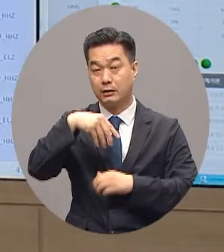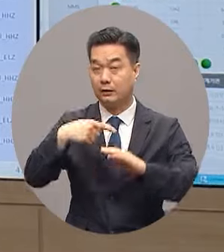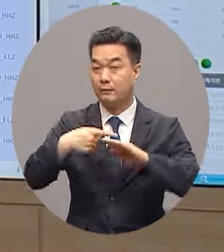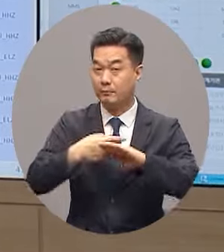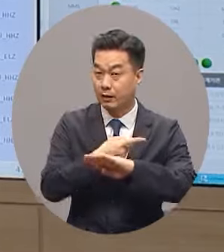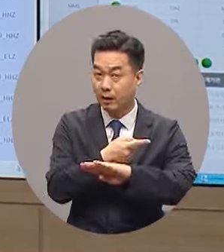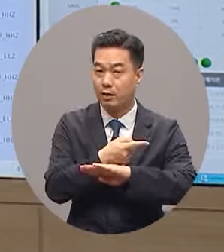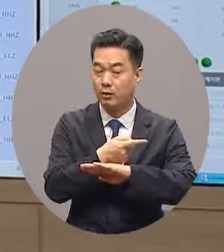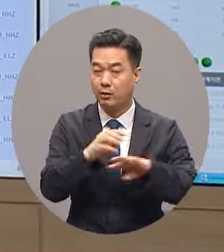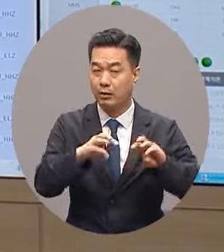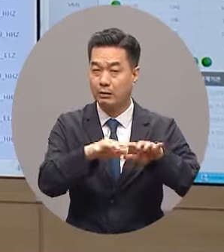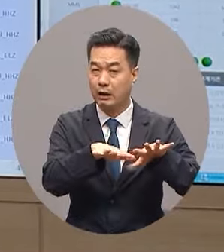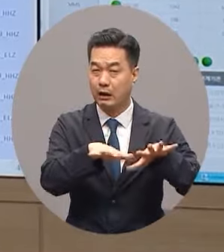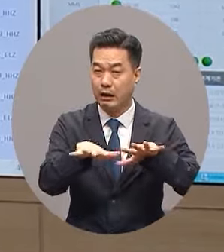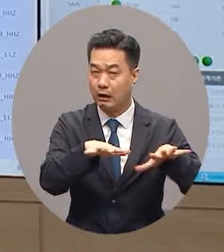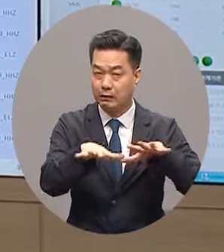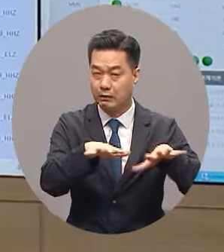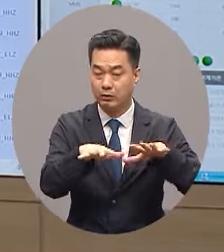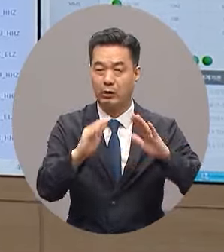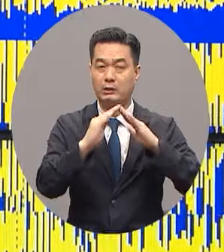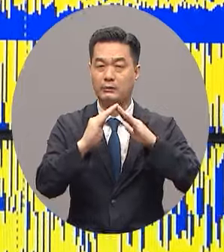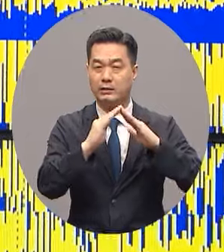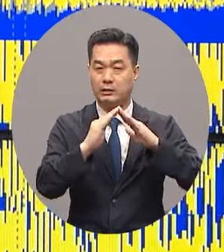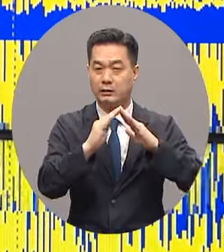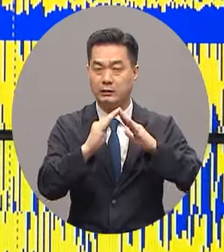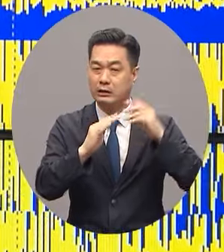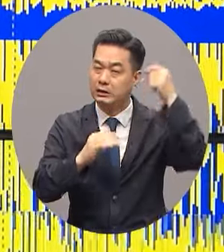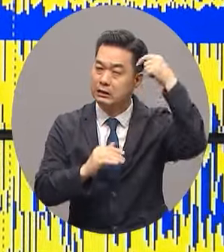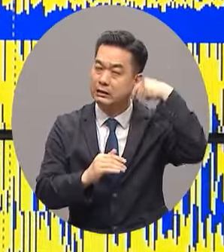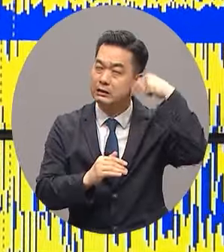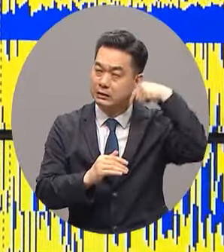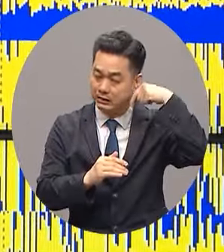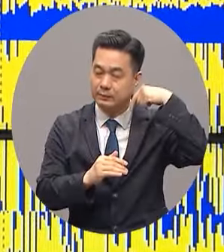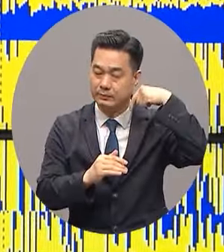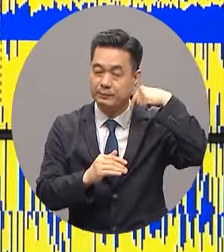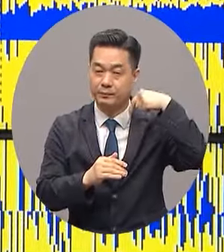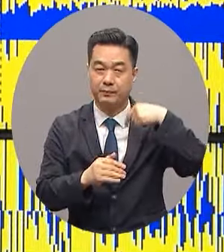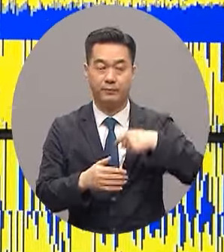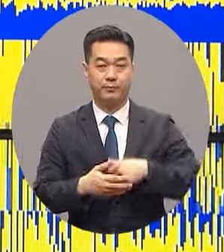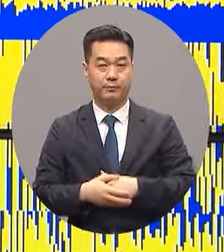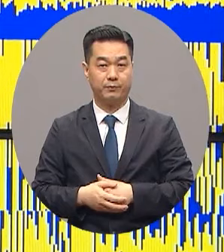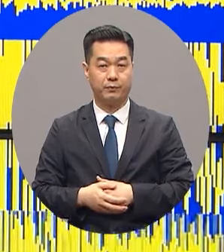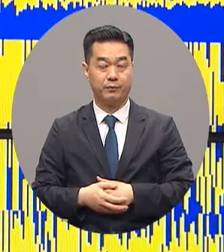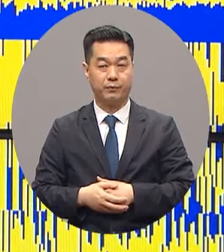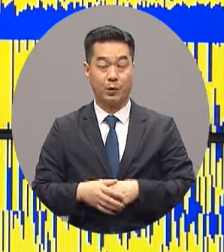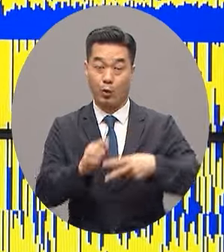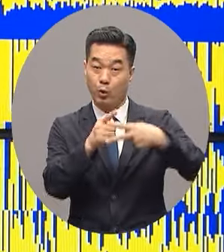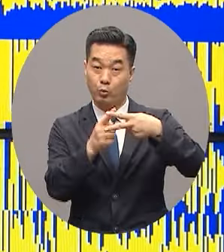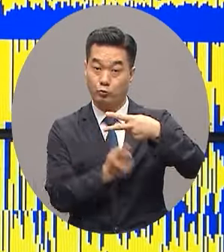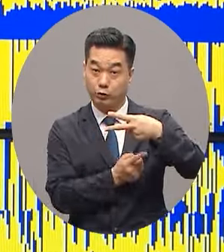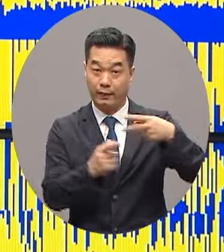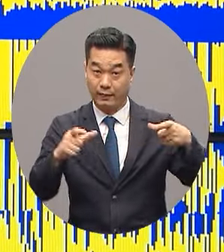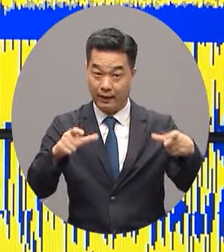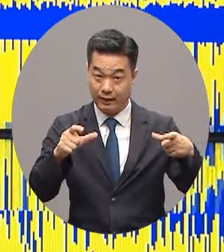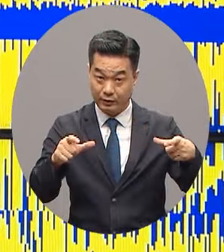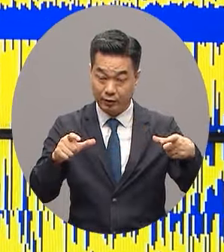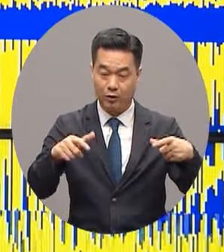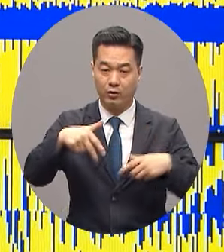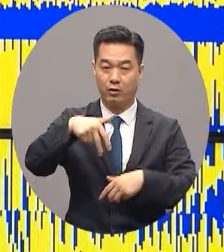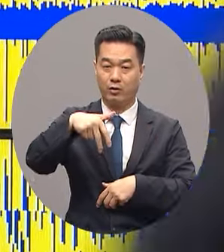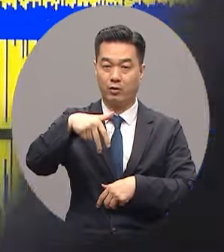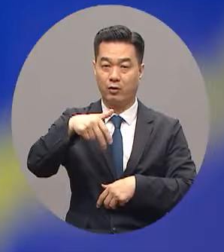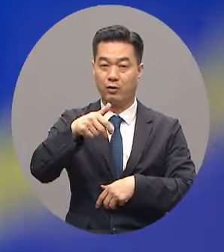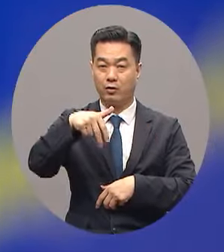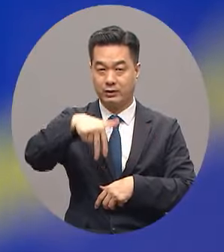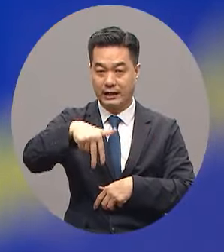밖에서 땅이 흔들리고 약간 주택이 흔들렸다라는 정도를 느꼈고, 그리고 부안에서 여기 전남 장흥까지는